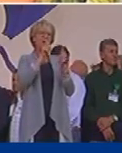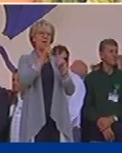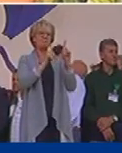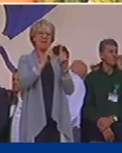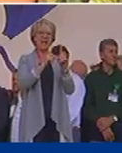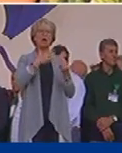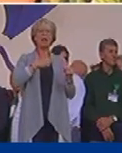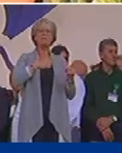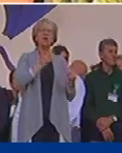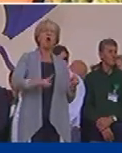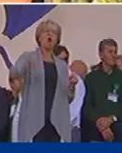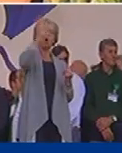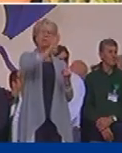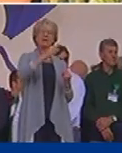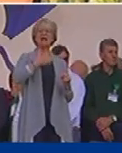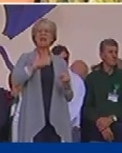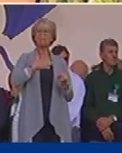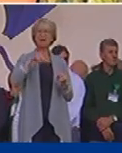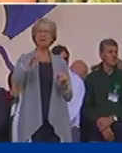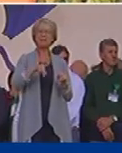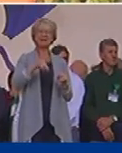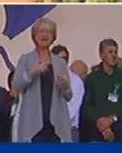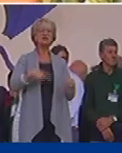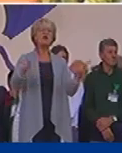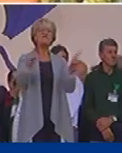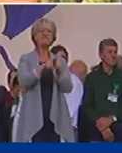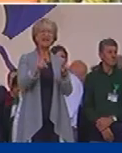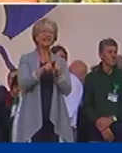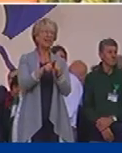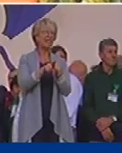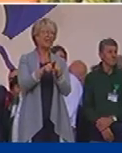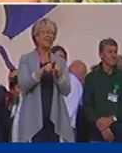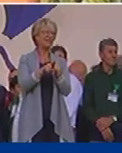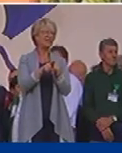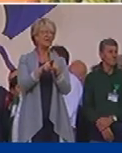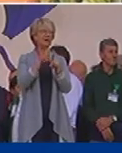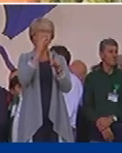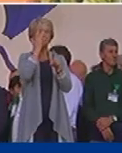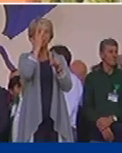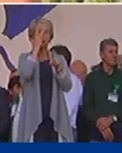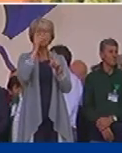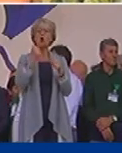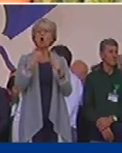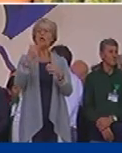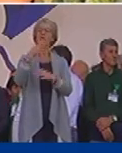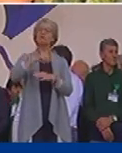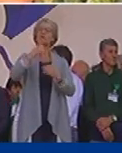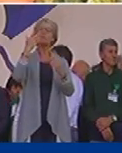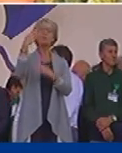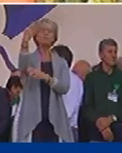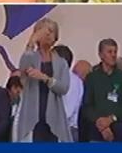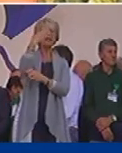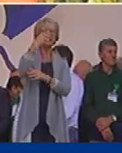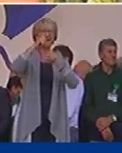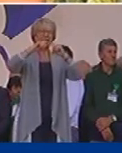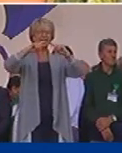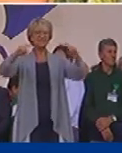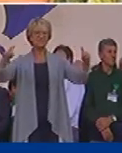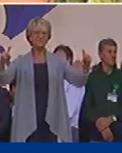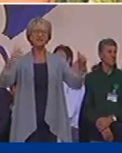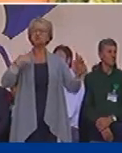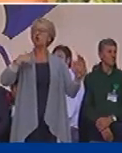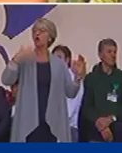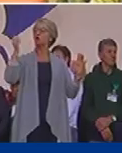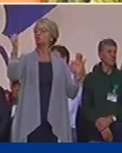mia Lombardia, la mia Padagna, fratelli su Libero Suol, ma con delle bandiere diverse che hanno